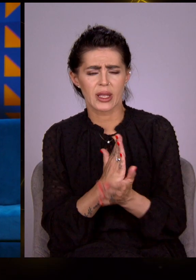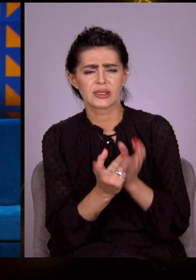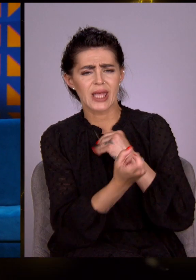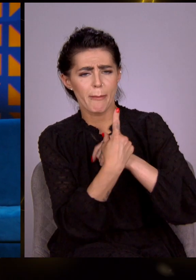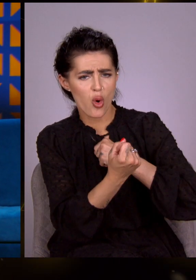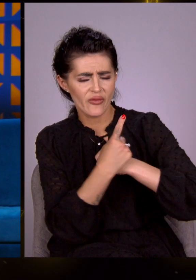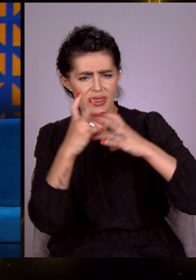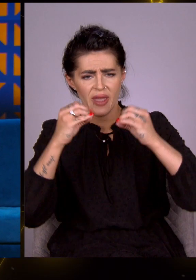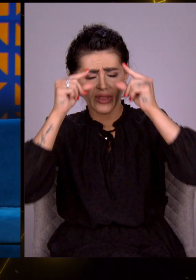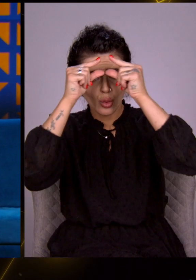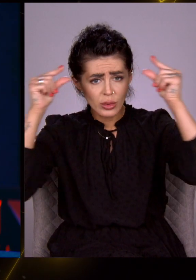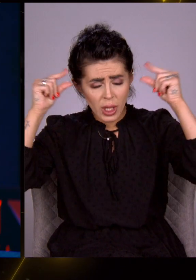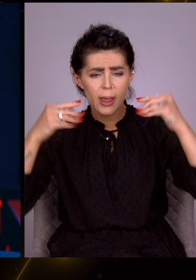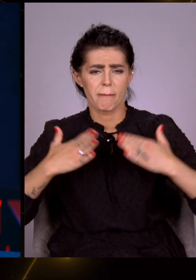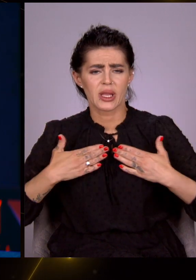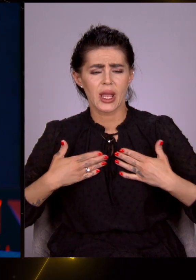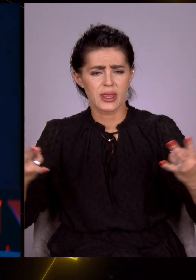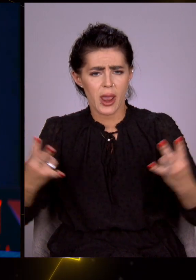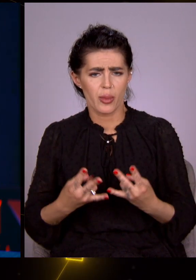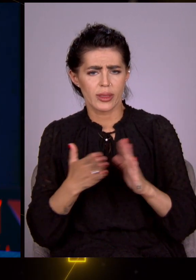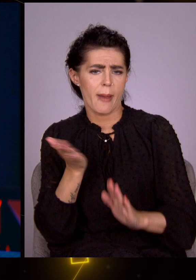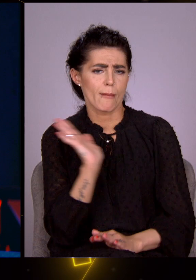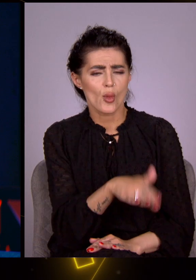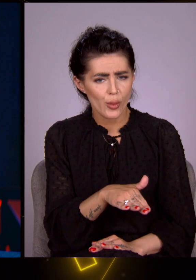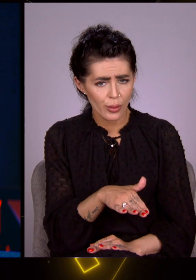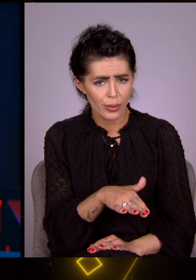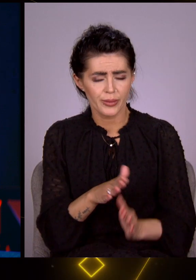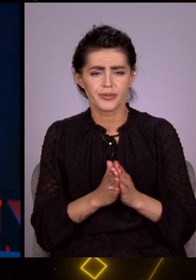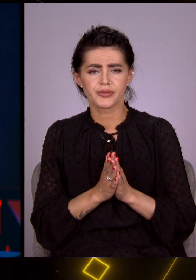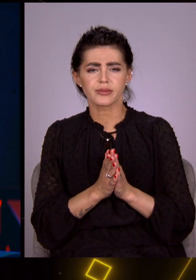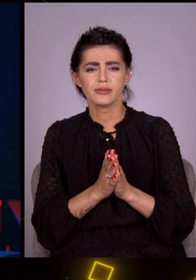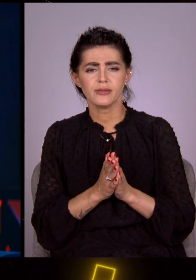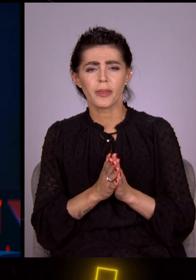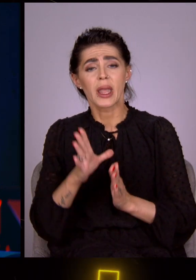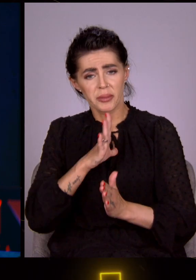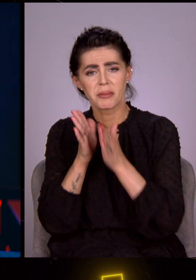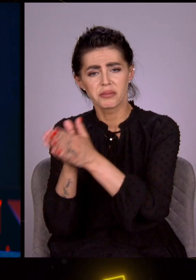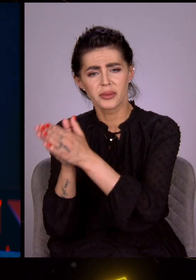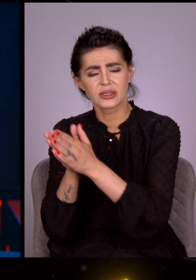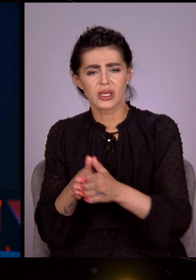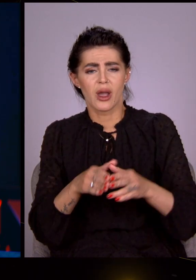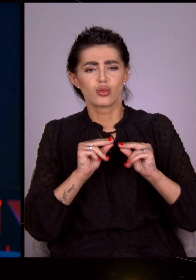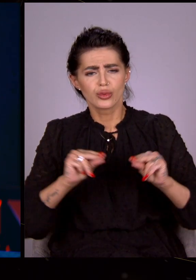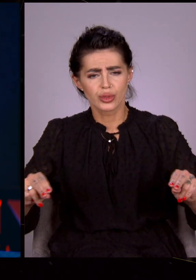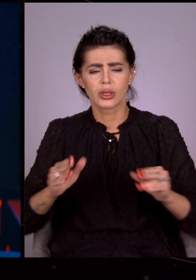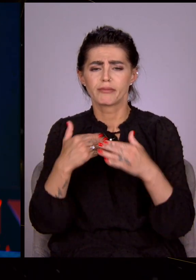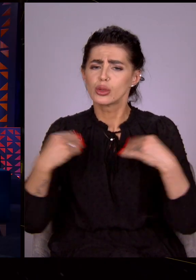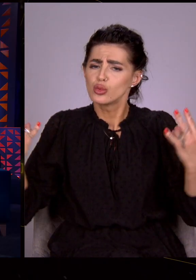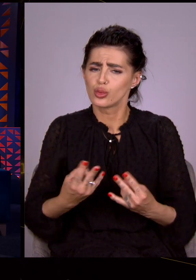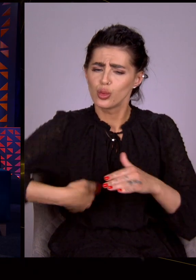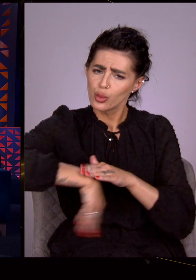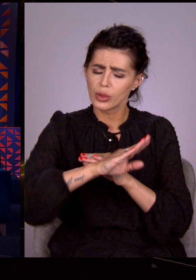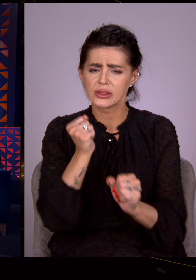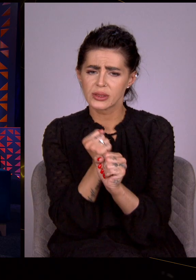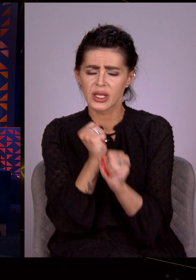на віночки, тому мені треба піти додому. Вона відпросилась вчителя, бо їй треба робити віночки, ну, щоб